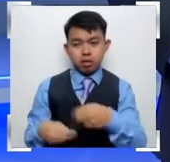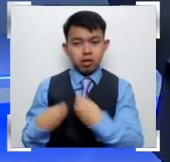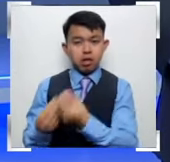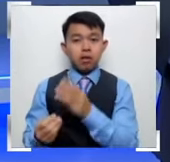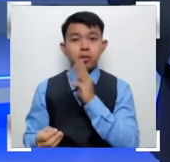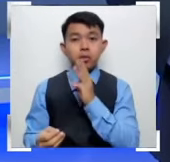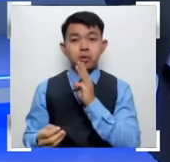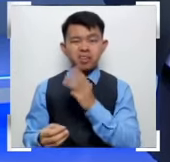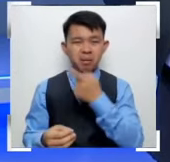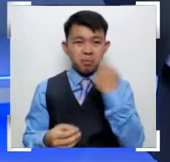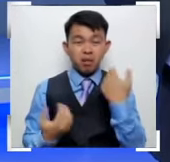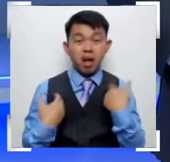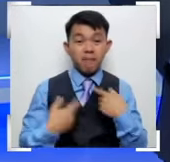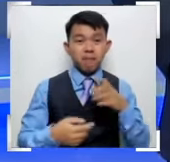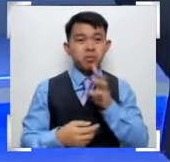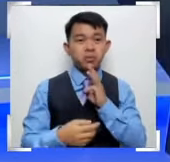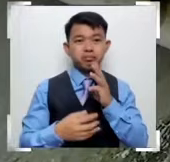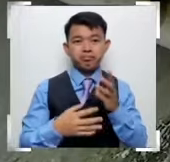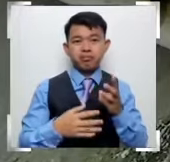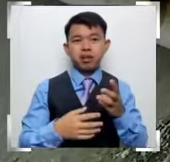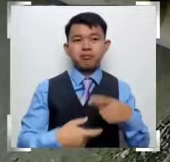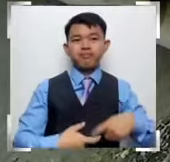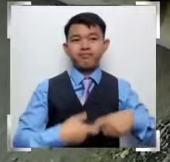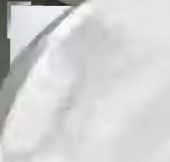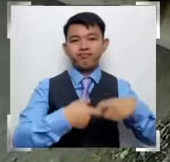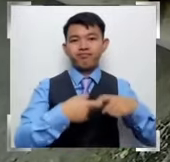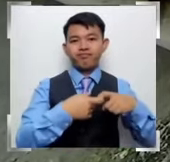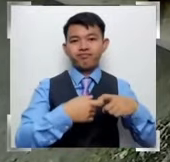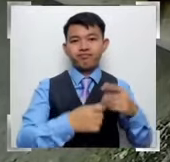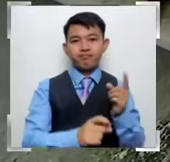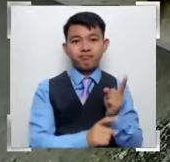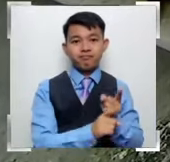Saksi, si Sandra Aguinaldo.